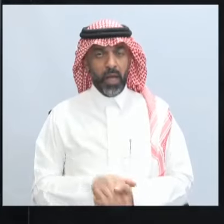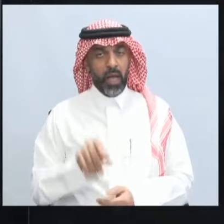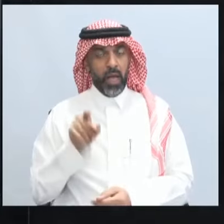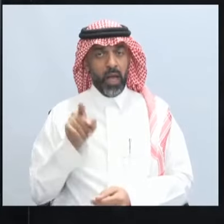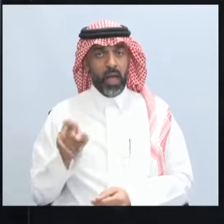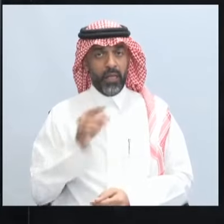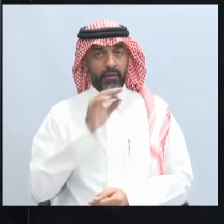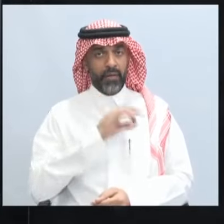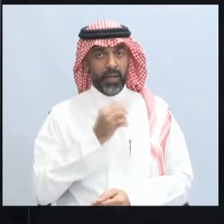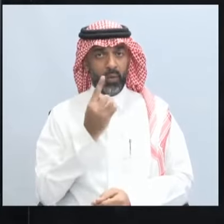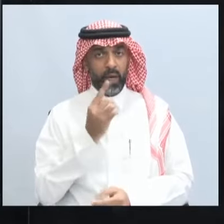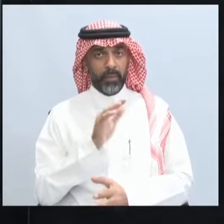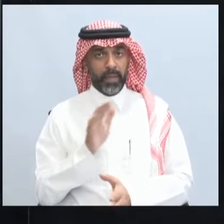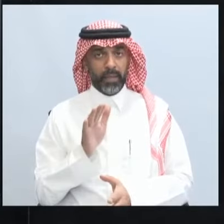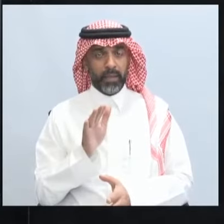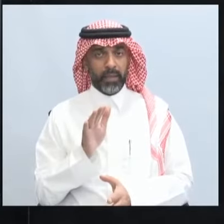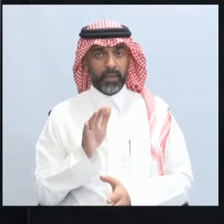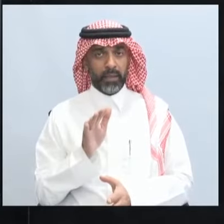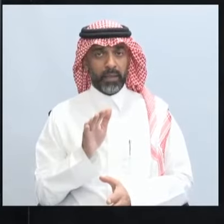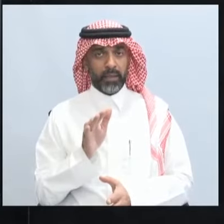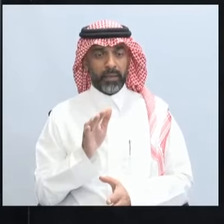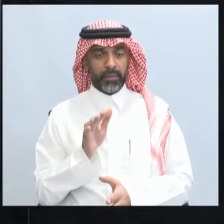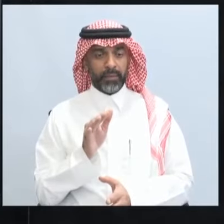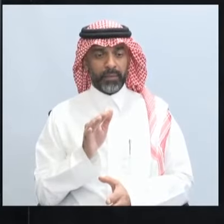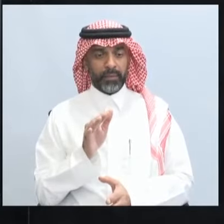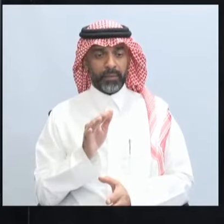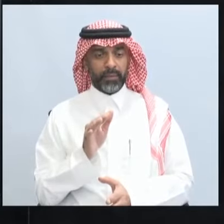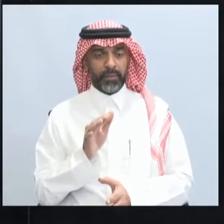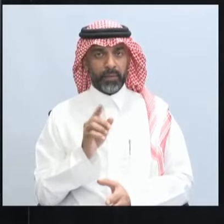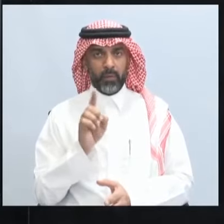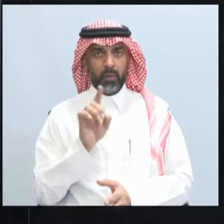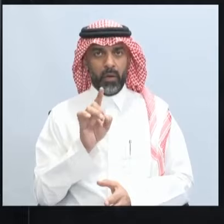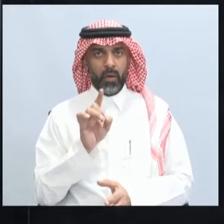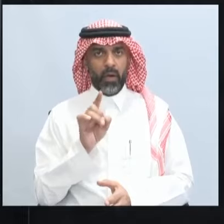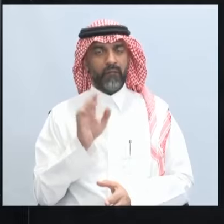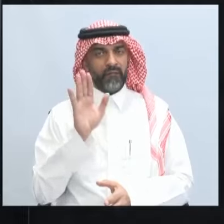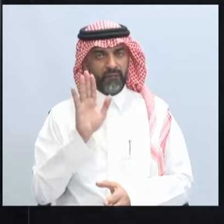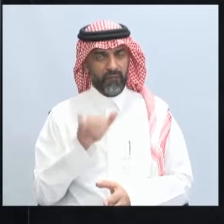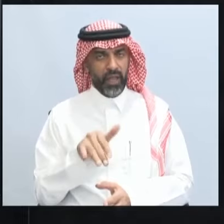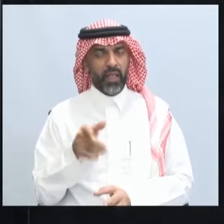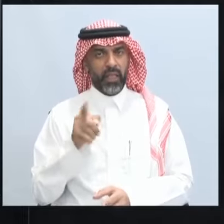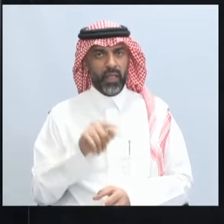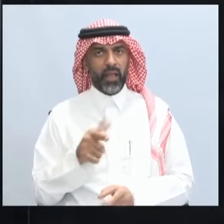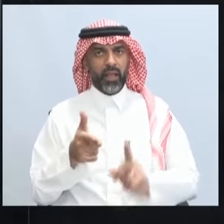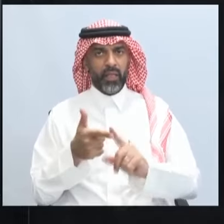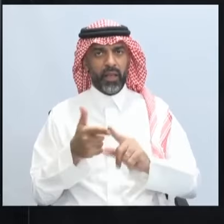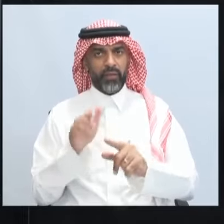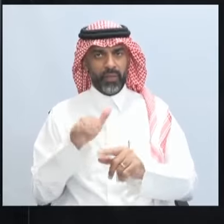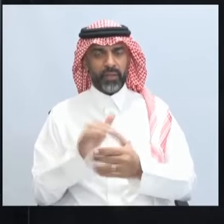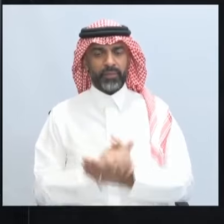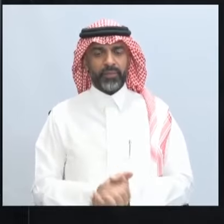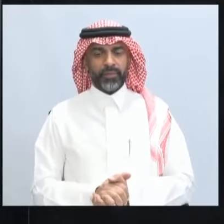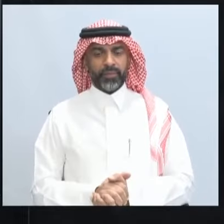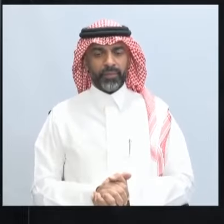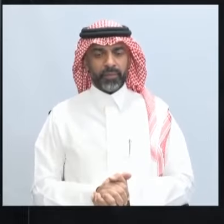يظفر بها من يحقق التوحيد حينما المجتمع يحقق التوحيد نقول لا هناك ايضا هناك ايضا نتيجه